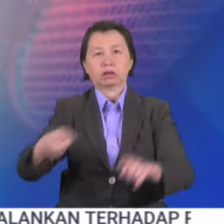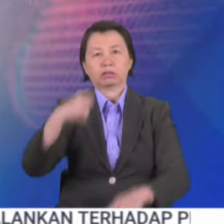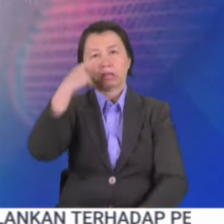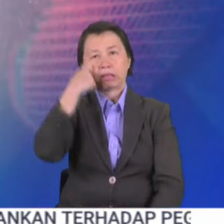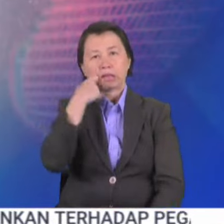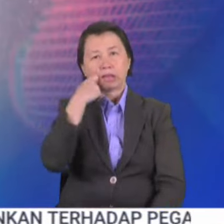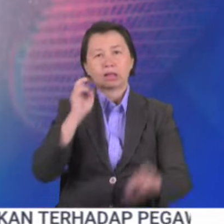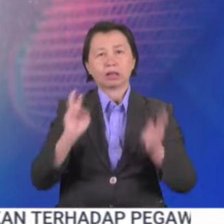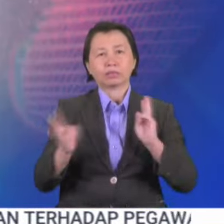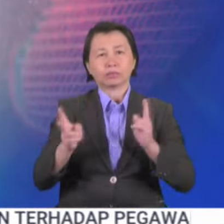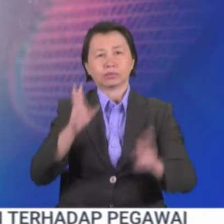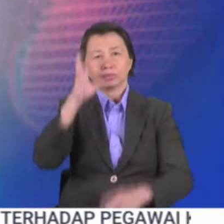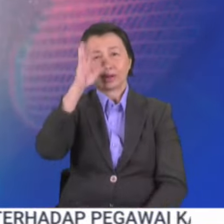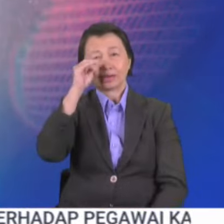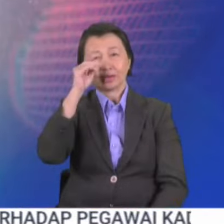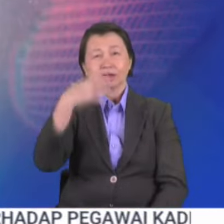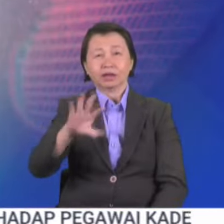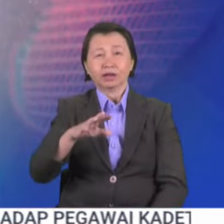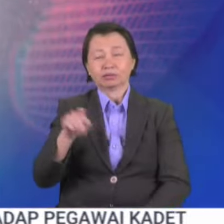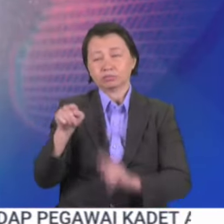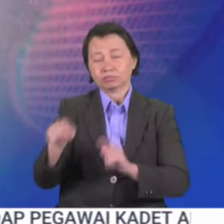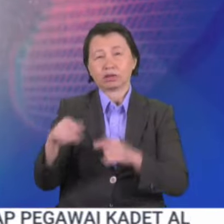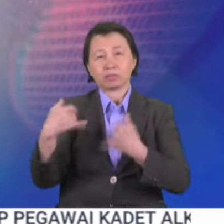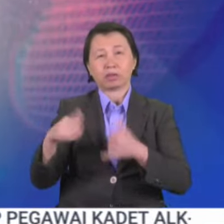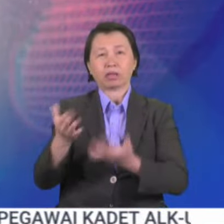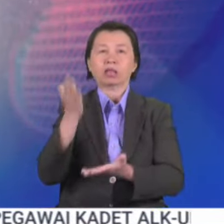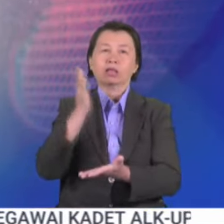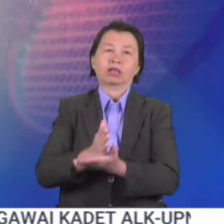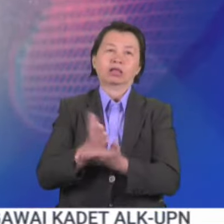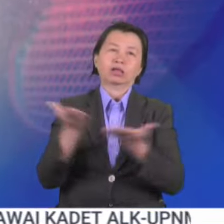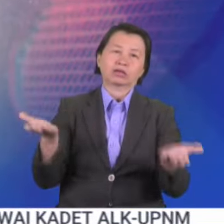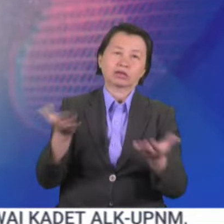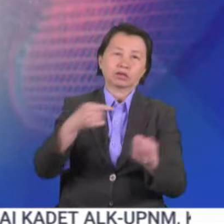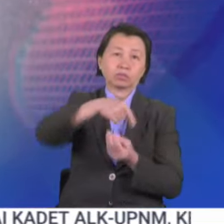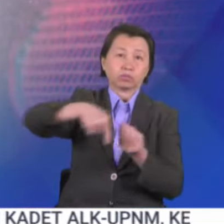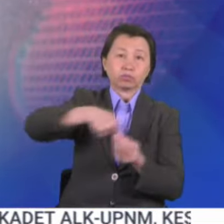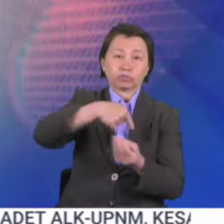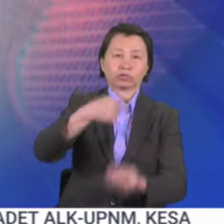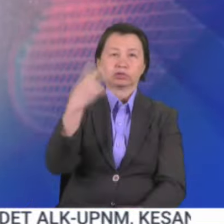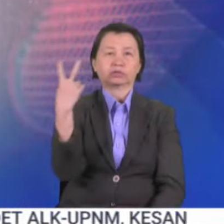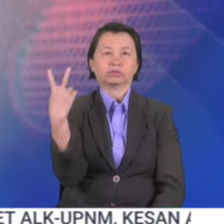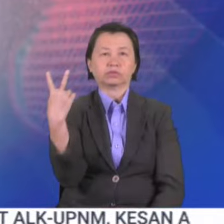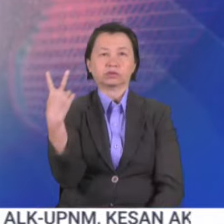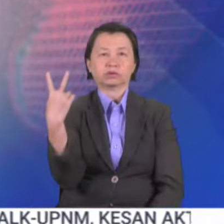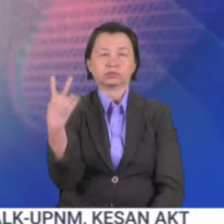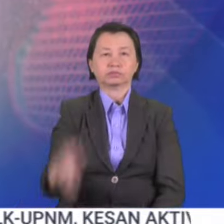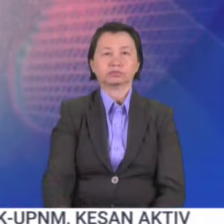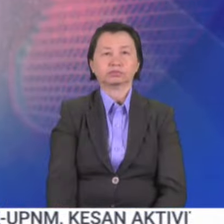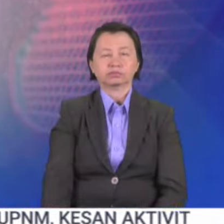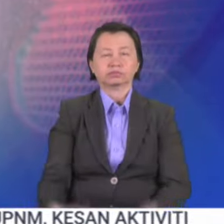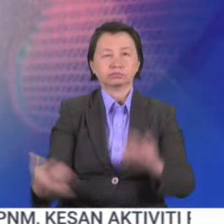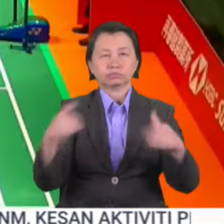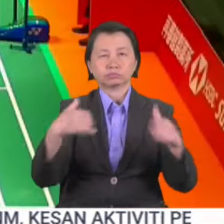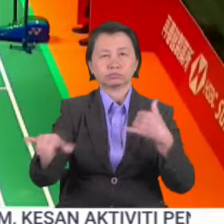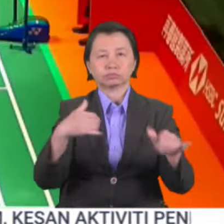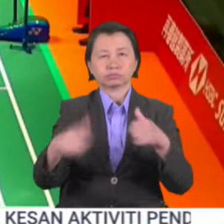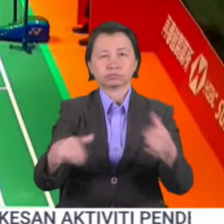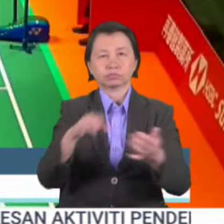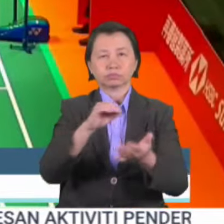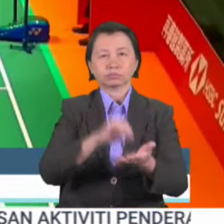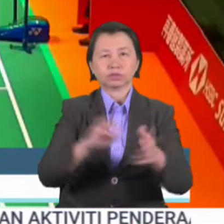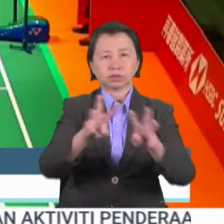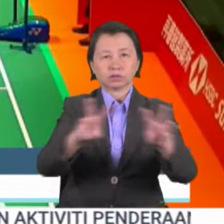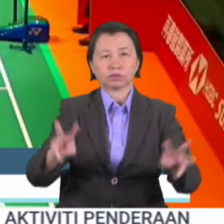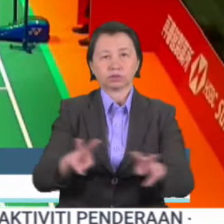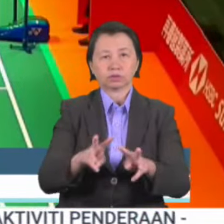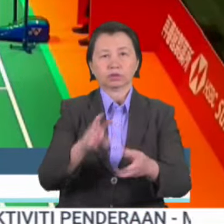Aaron Chia Soh Wuyik selepas perjalanan mereka terhenti pada pusingan kedua. Pada aksi di gimnasium